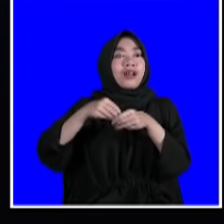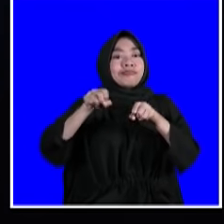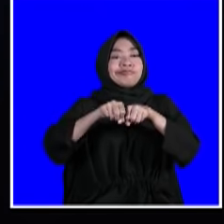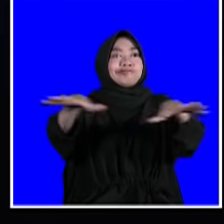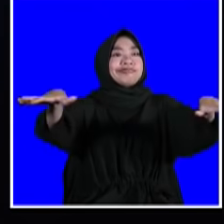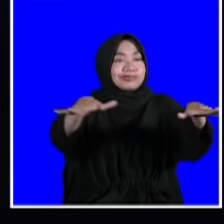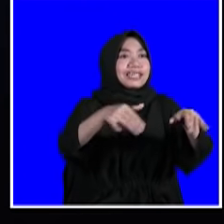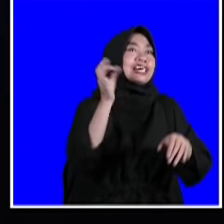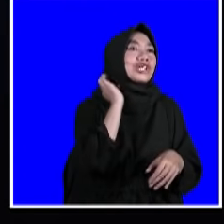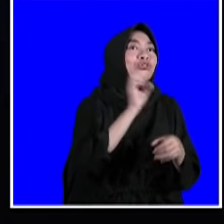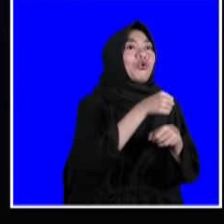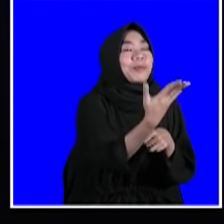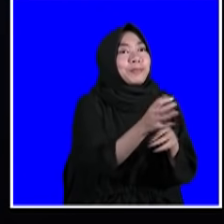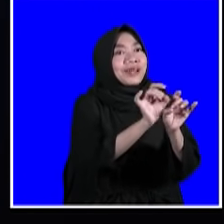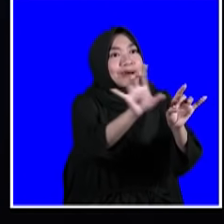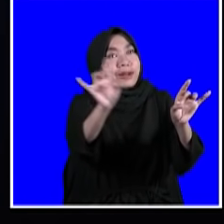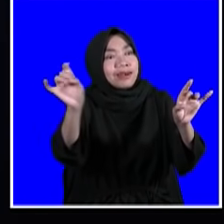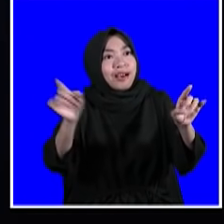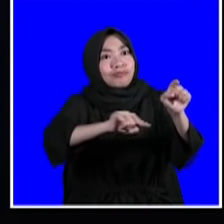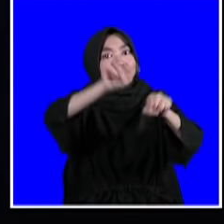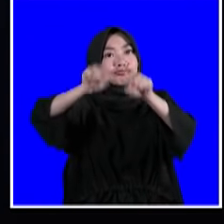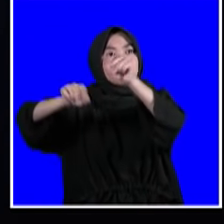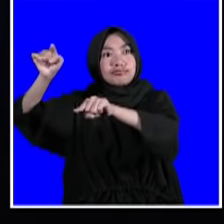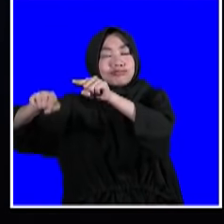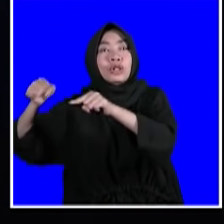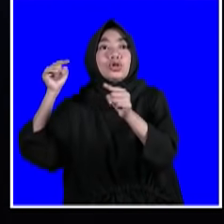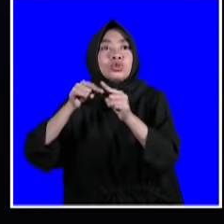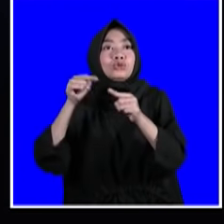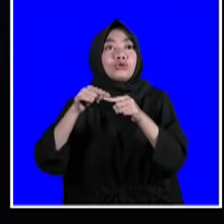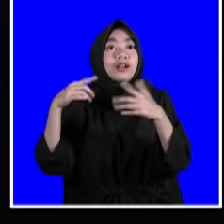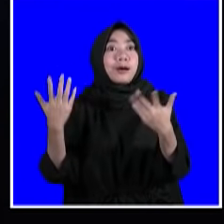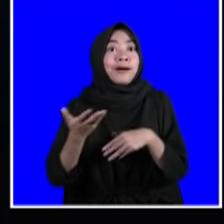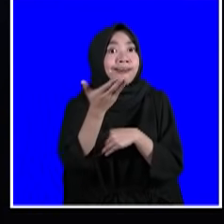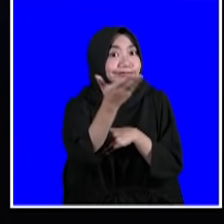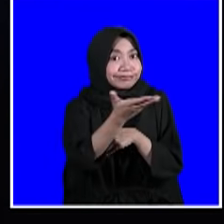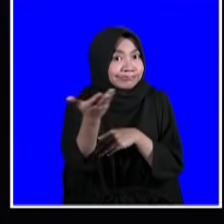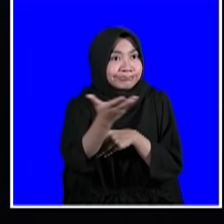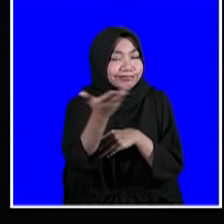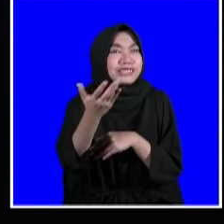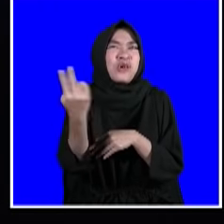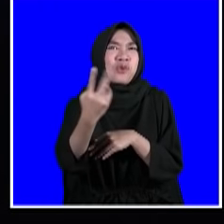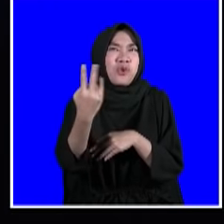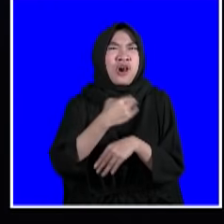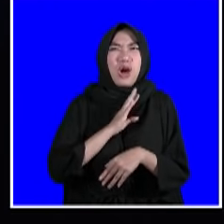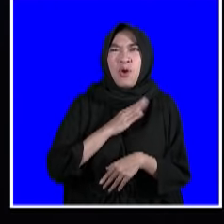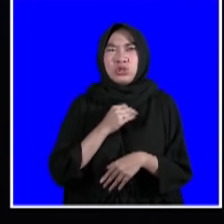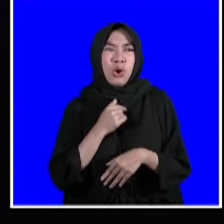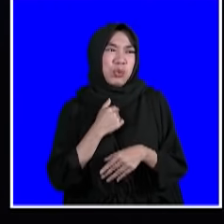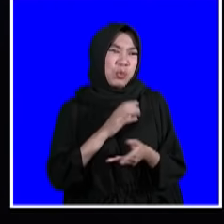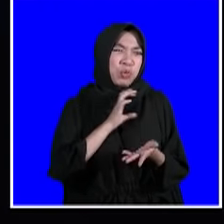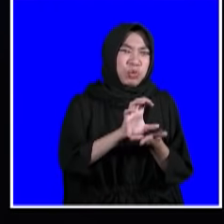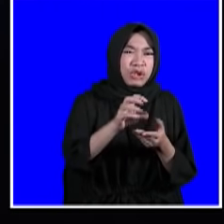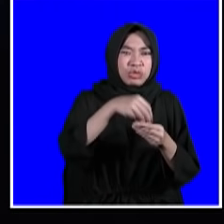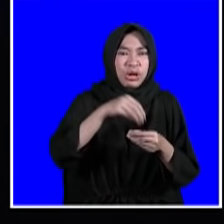risiko yang berbeda-beda tadi. Dengan demikian, ibu dan suami tidak perlu khawatir lagi terhadap